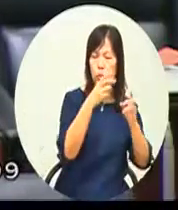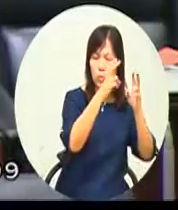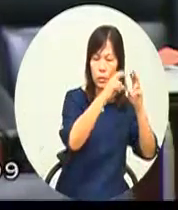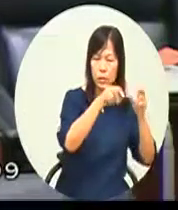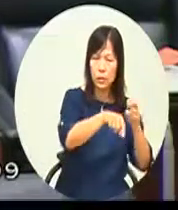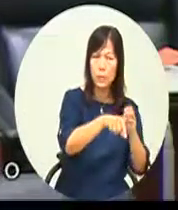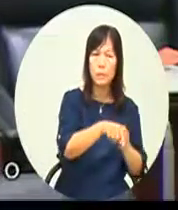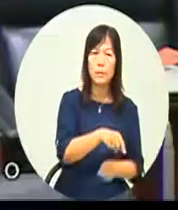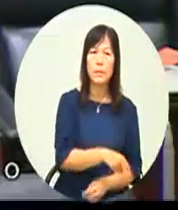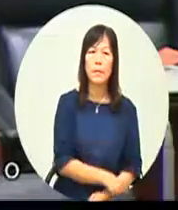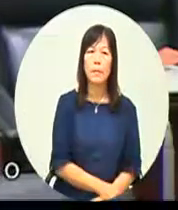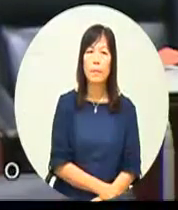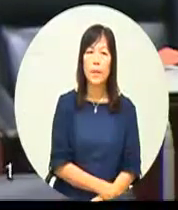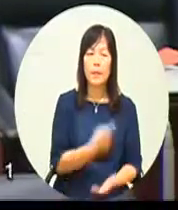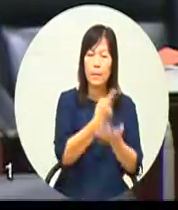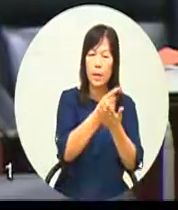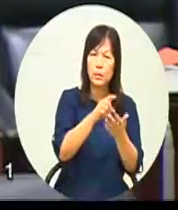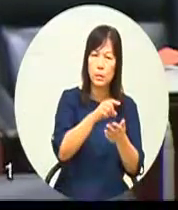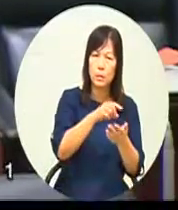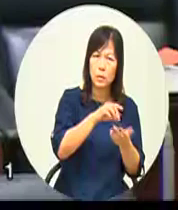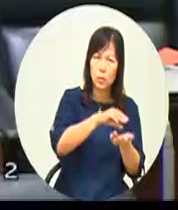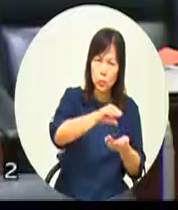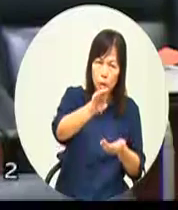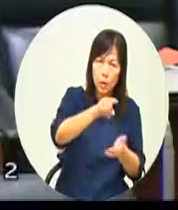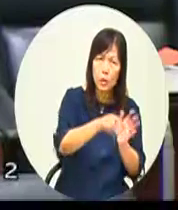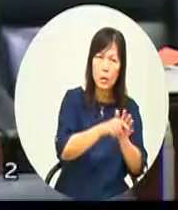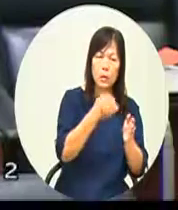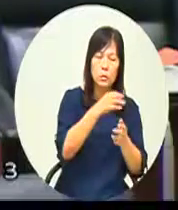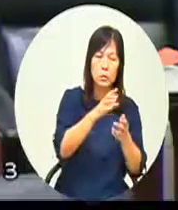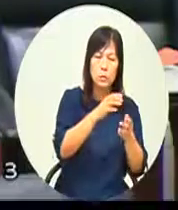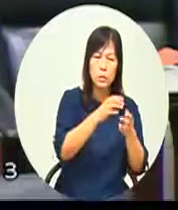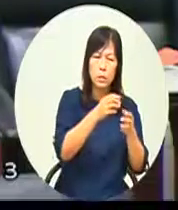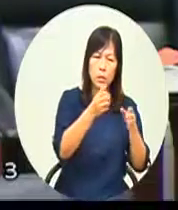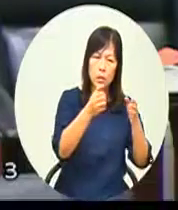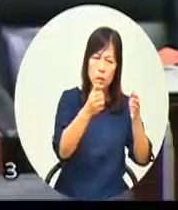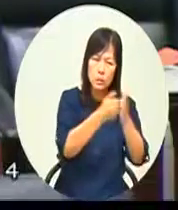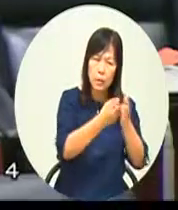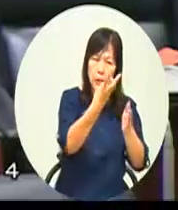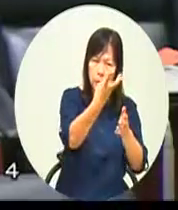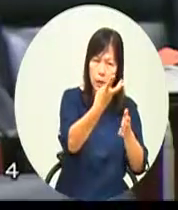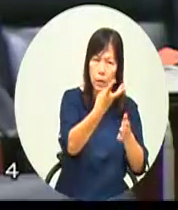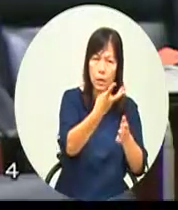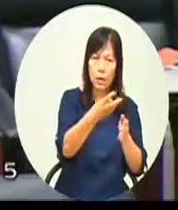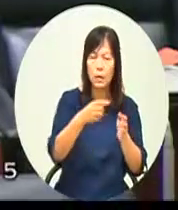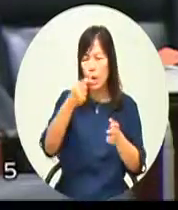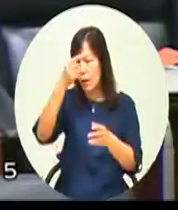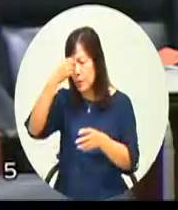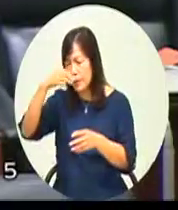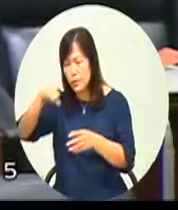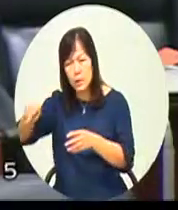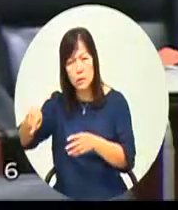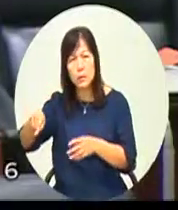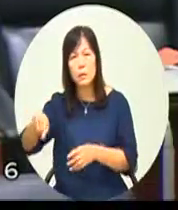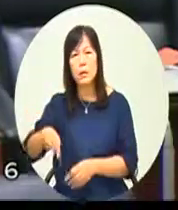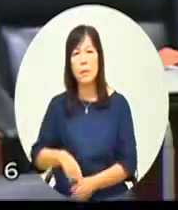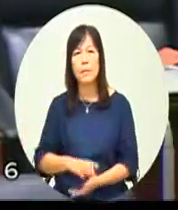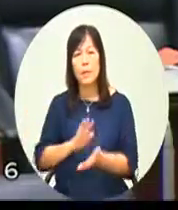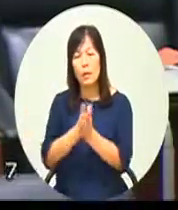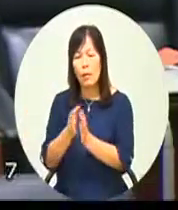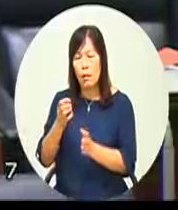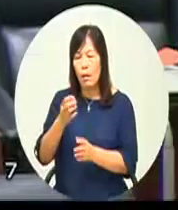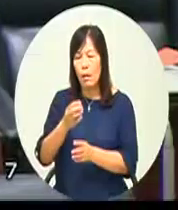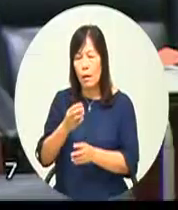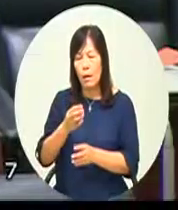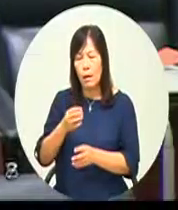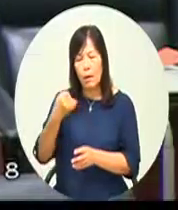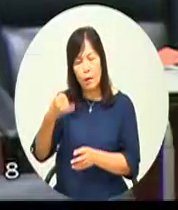哦，每趟车差不多带3位啊。那我们凤山县的文化公车哦，各路差嘛，